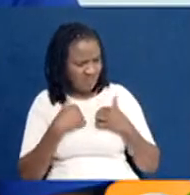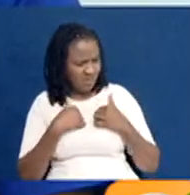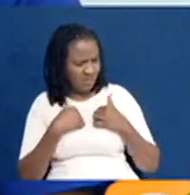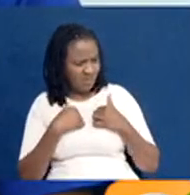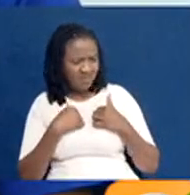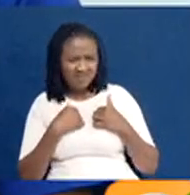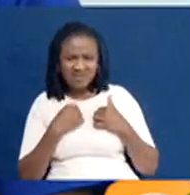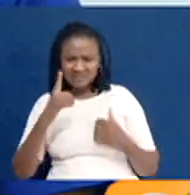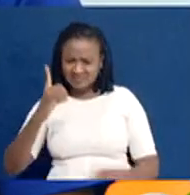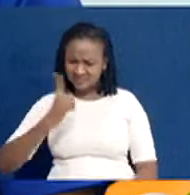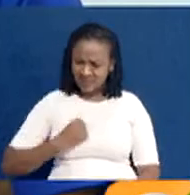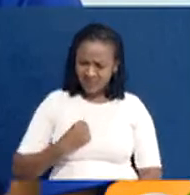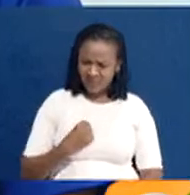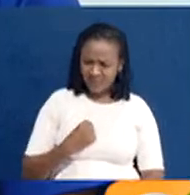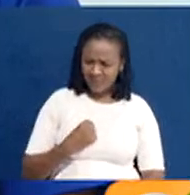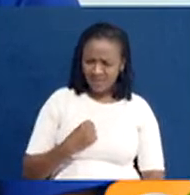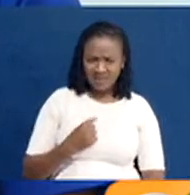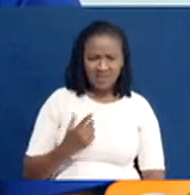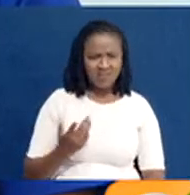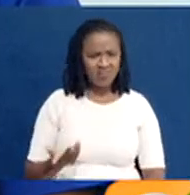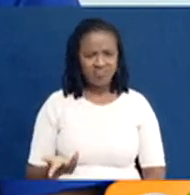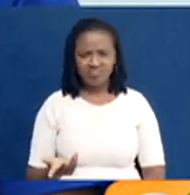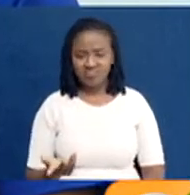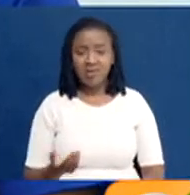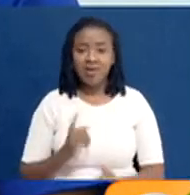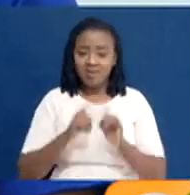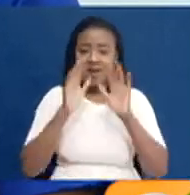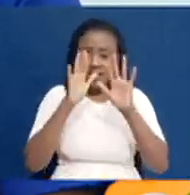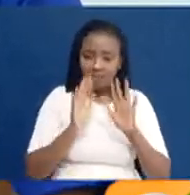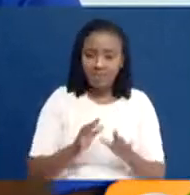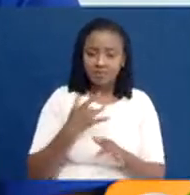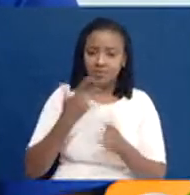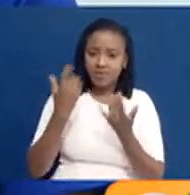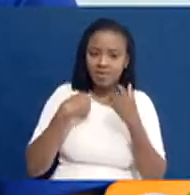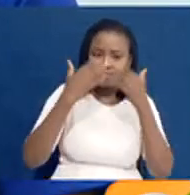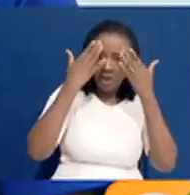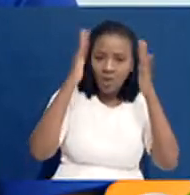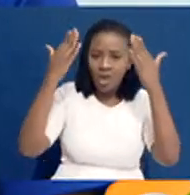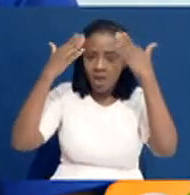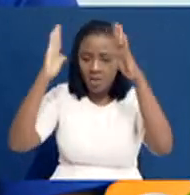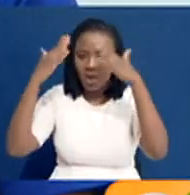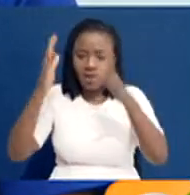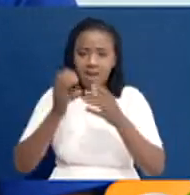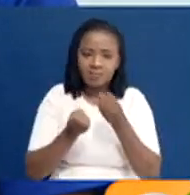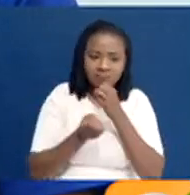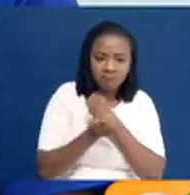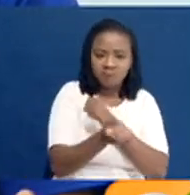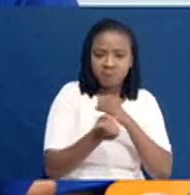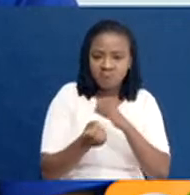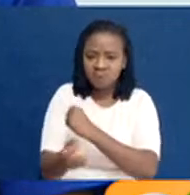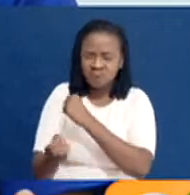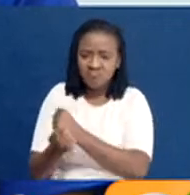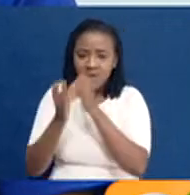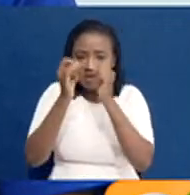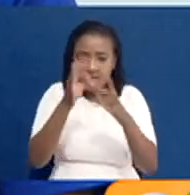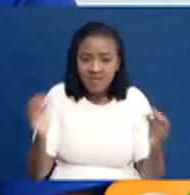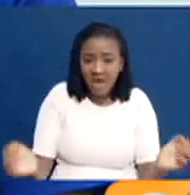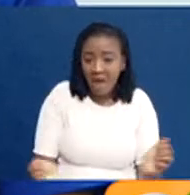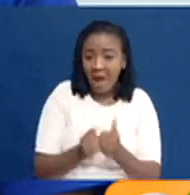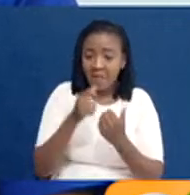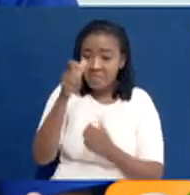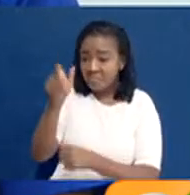pia kuhusu ugonjwa huu, kwamba ni ugonjwa ambao unatokea, na wakipata mpendwa wao katika